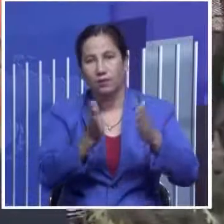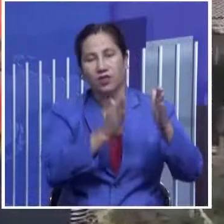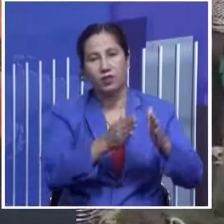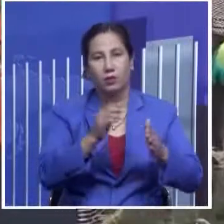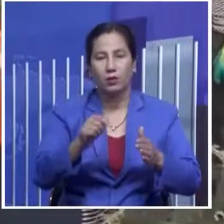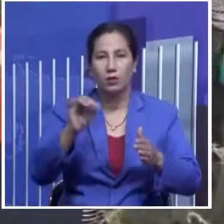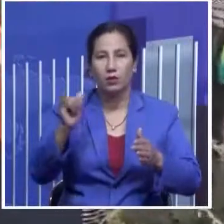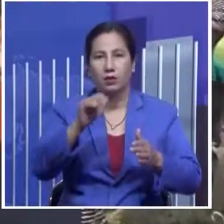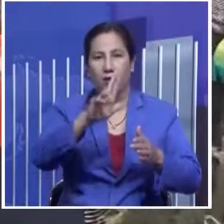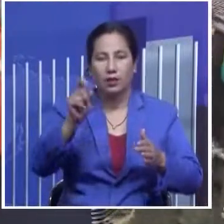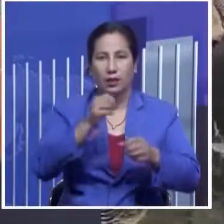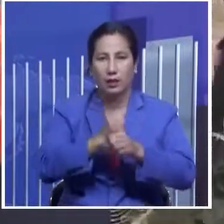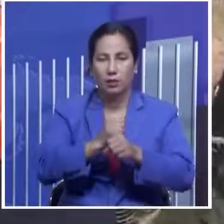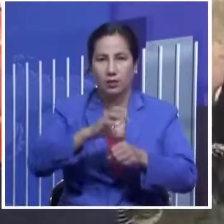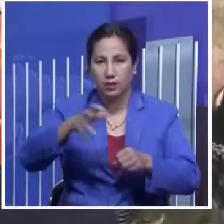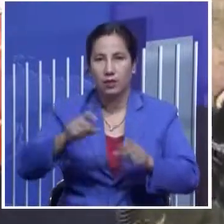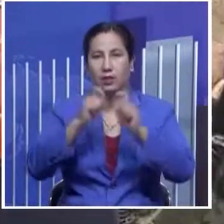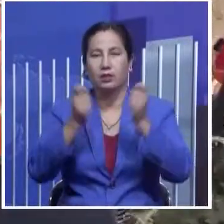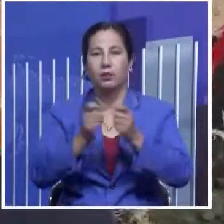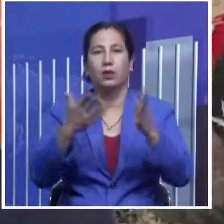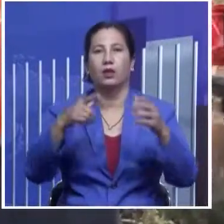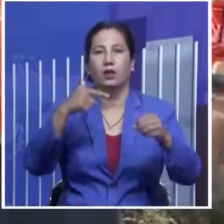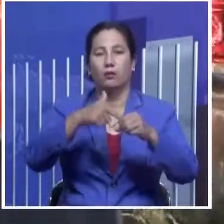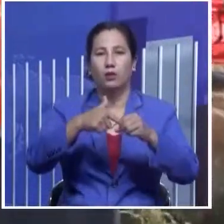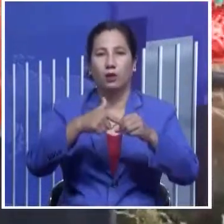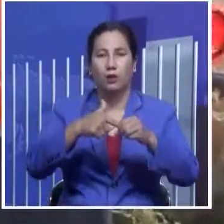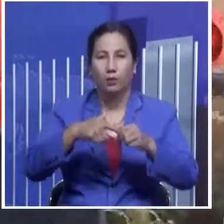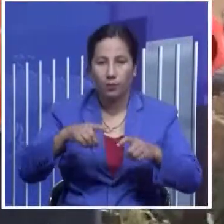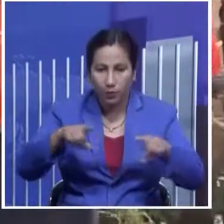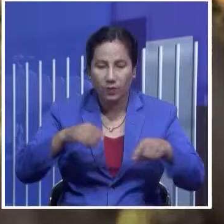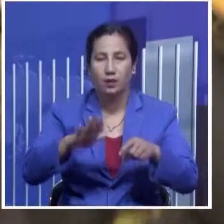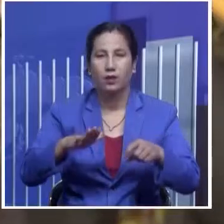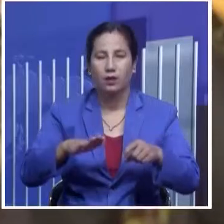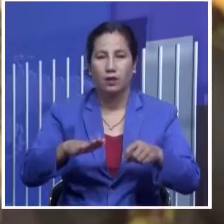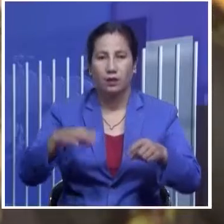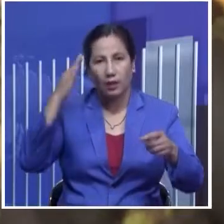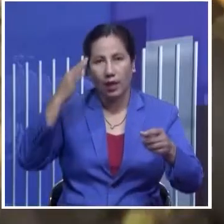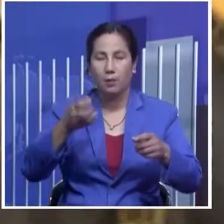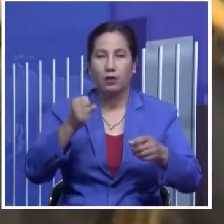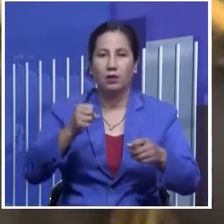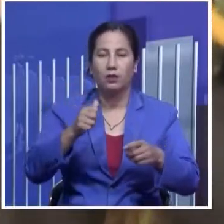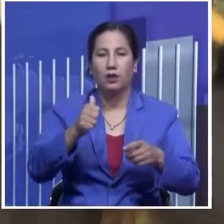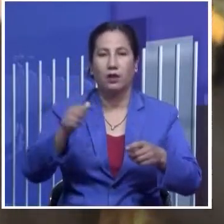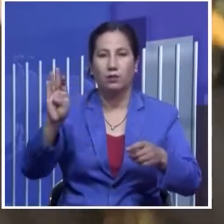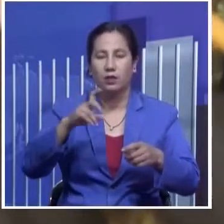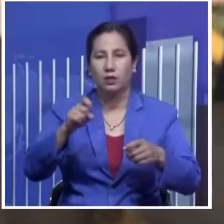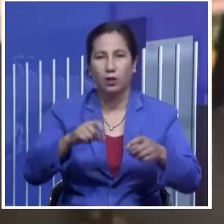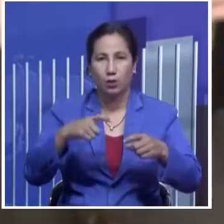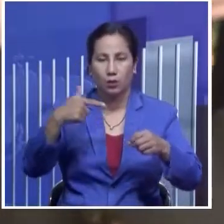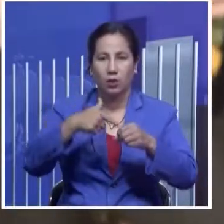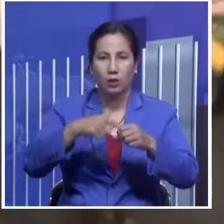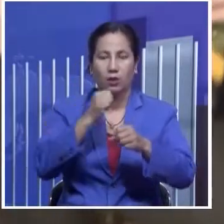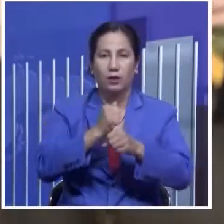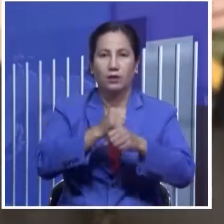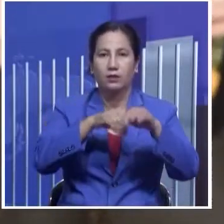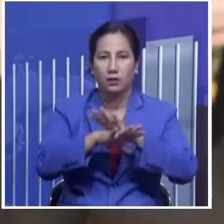ड्रिलिङ लगायतको कामपछि स्थानीय क्षेत्रमा कति पेट्रोलियम भण्डारण छ भन्ने पत्ता लाग्नेछ। अन्वेषणको प्रतिवेदनले पेट्रोलियम खानी सञ्चालन